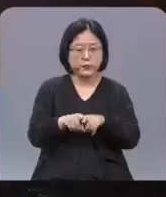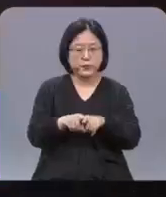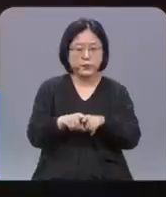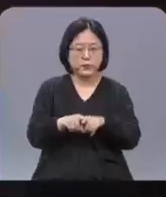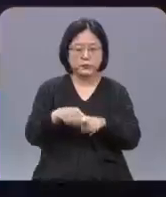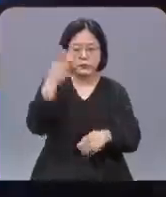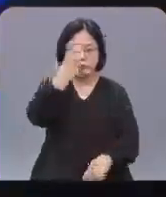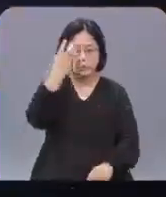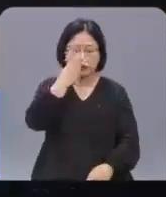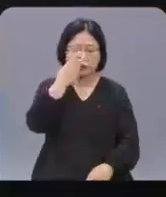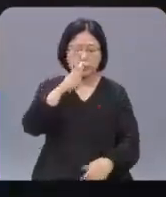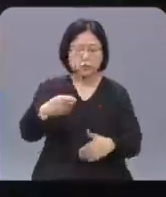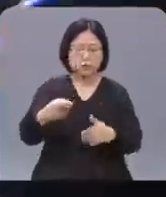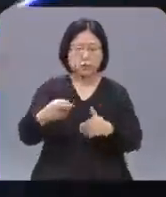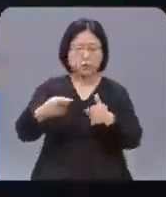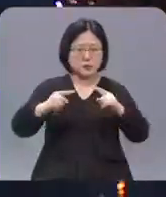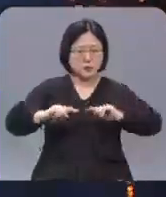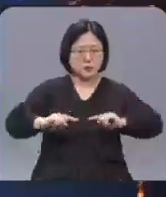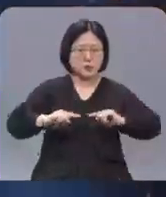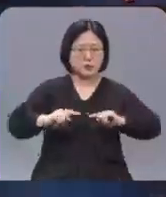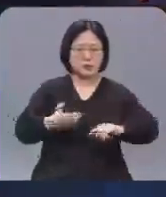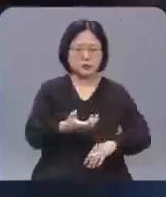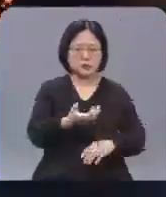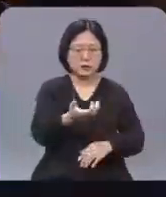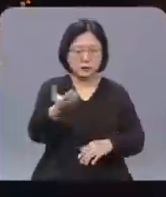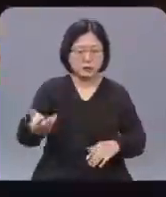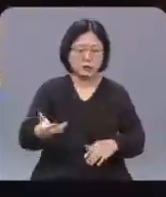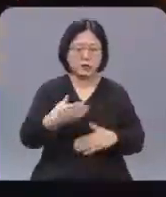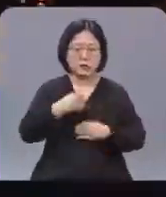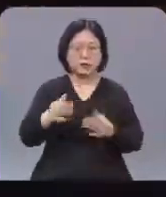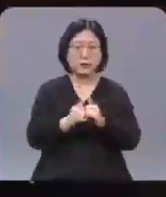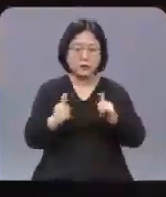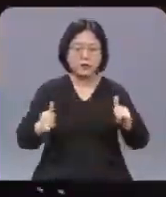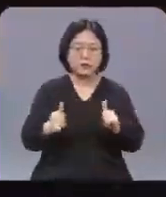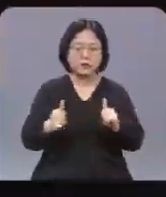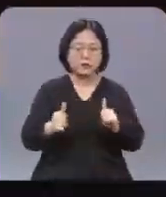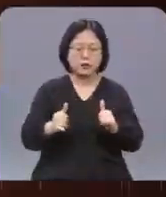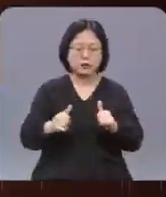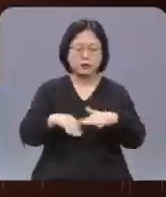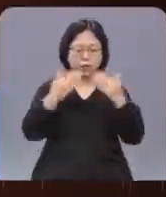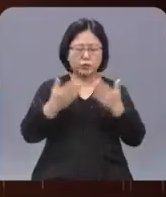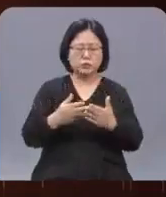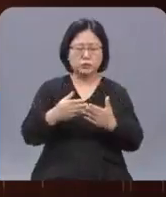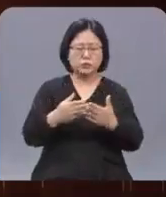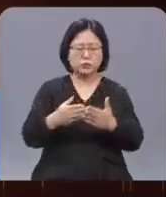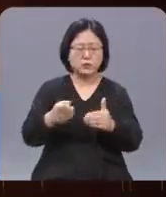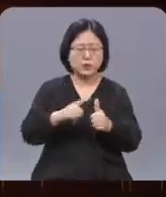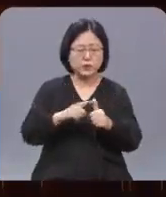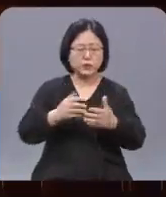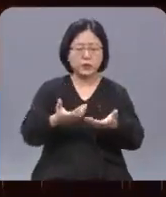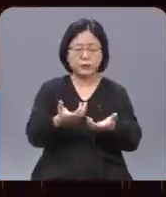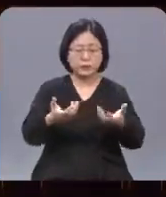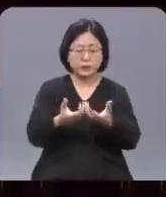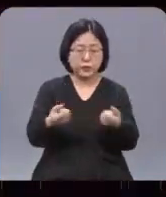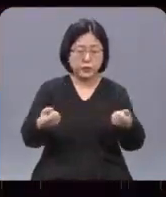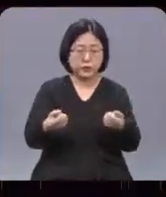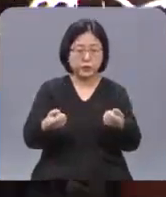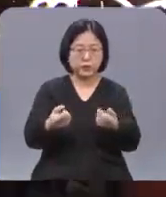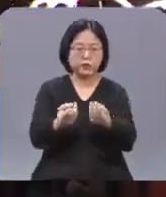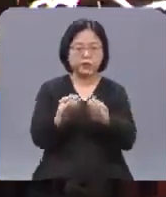이번 점검은 참여인원 동선관리 안전요원 배치 등 안전관리 전반과 참여인원 분산 체계 등